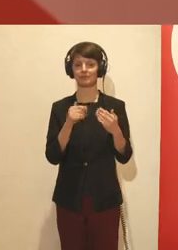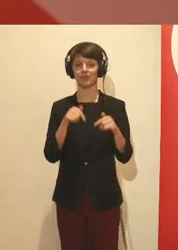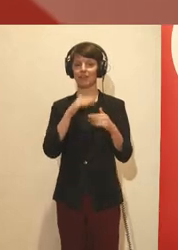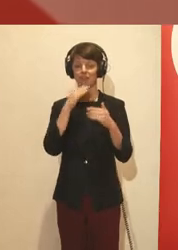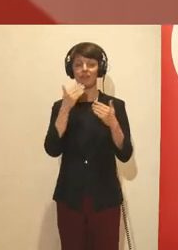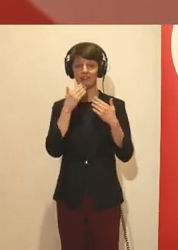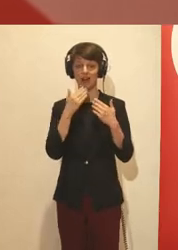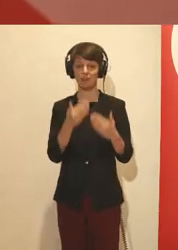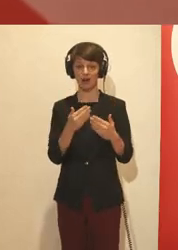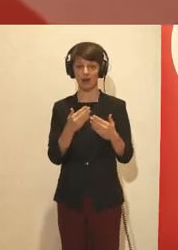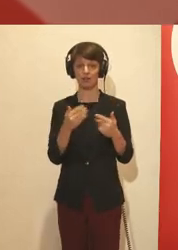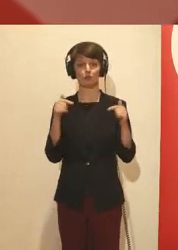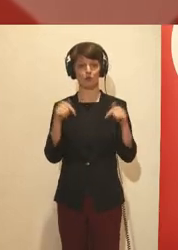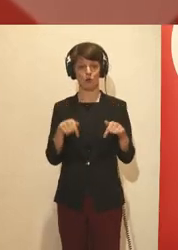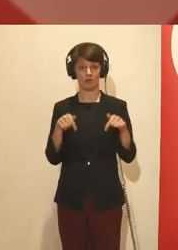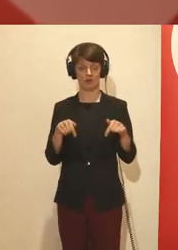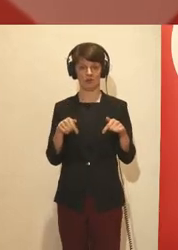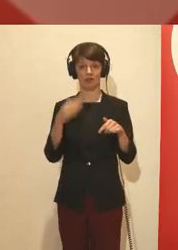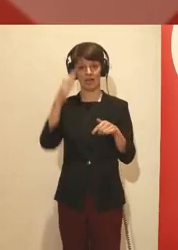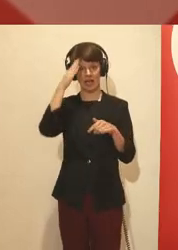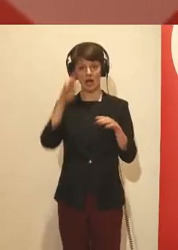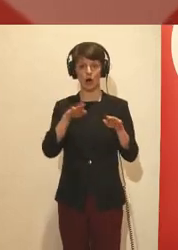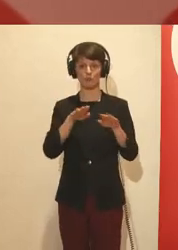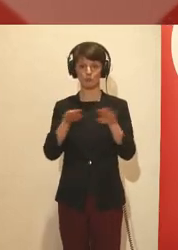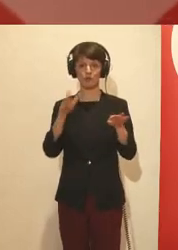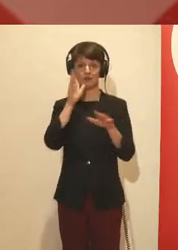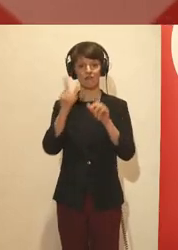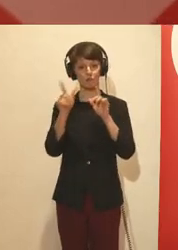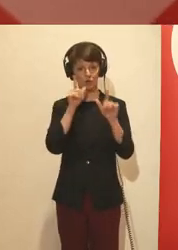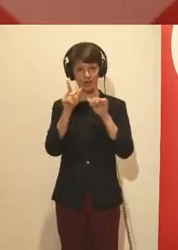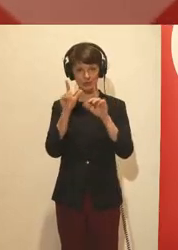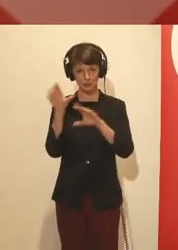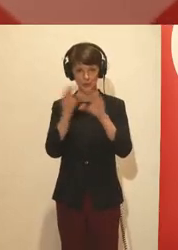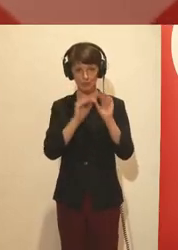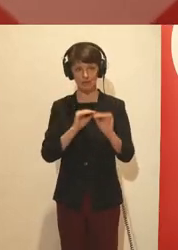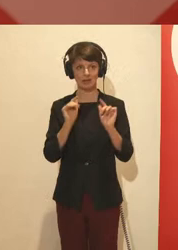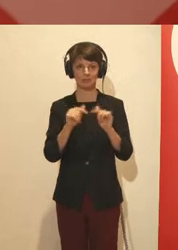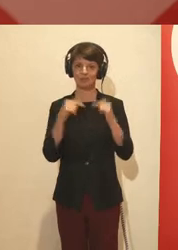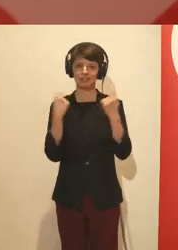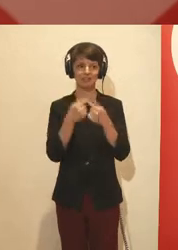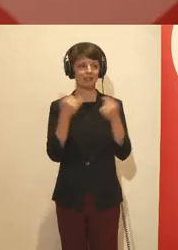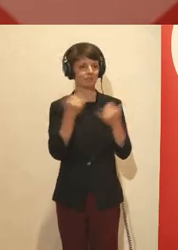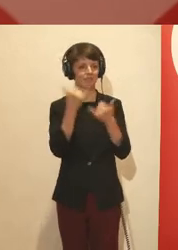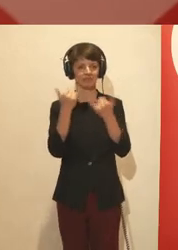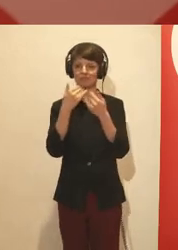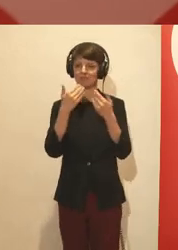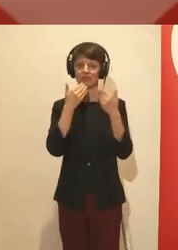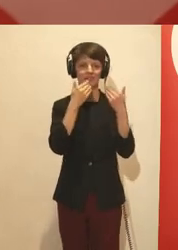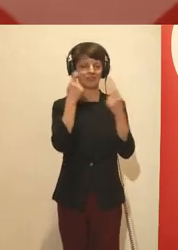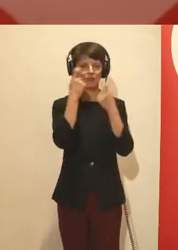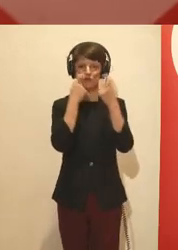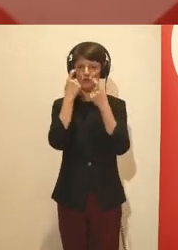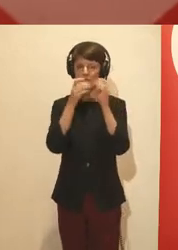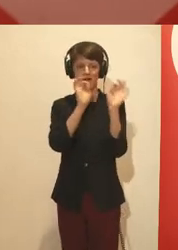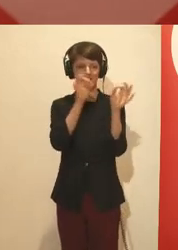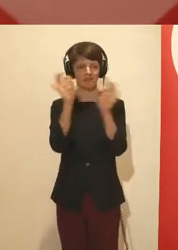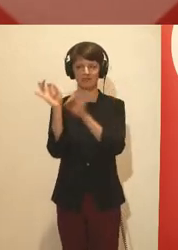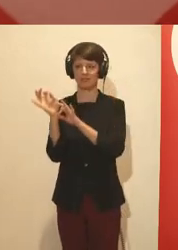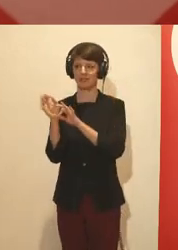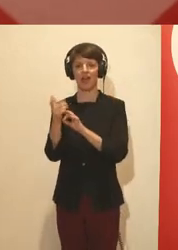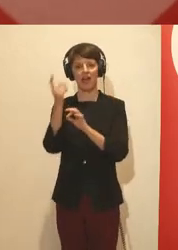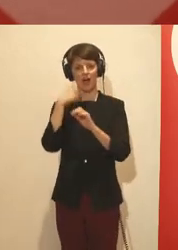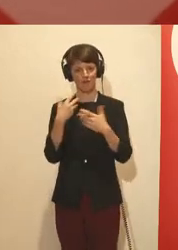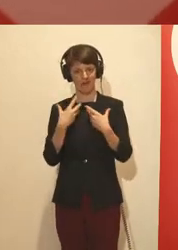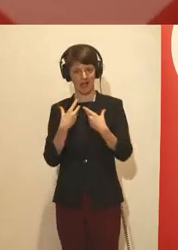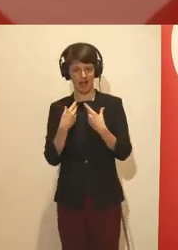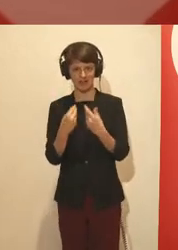auch dass ich heute hier auf der hauptbühne moderieren durfte dass das team sich um alles so toll gekümmert habt hat dass ihr mich eingeladen